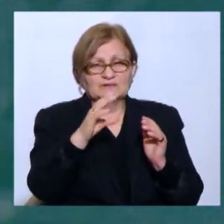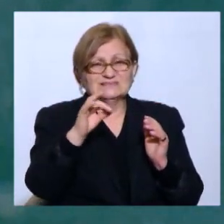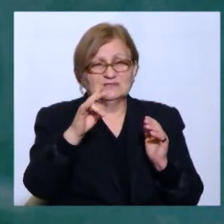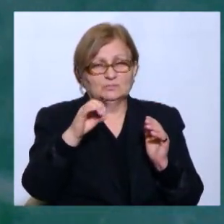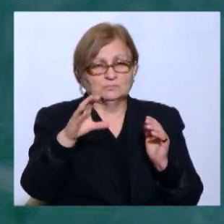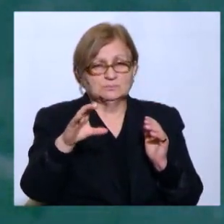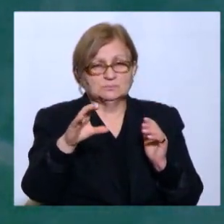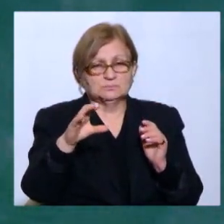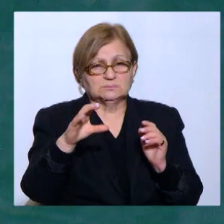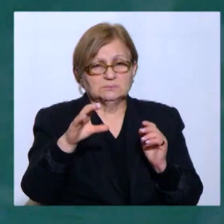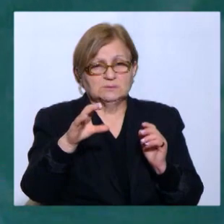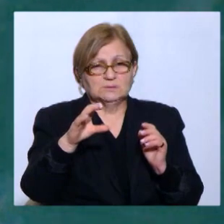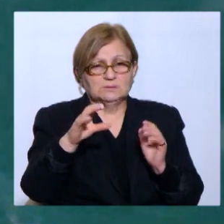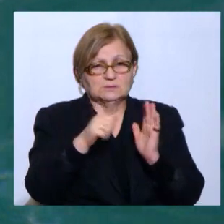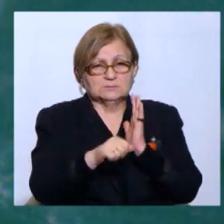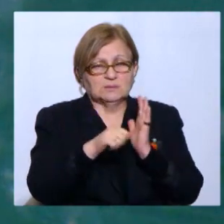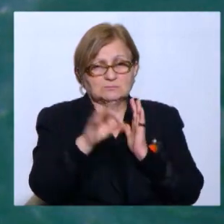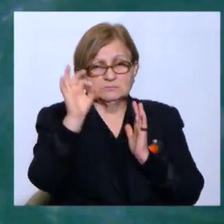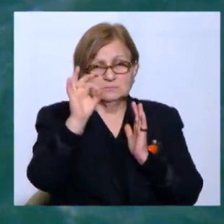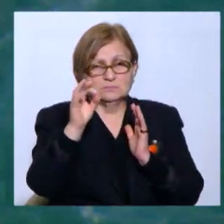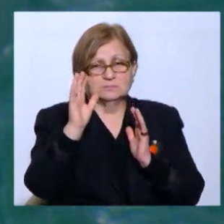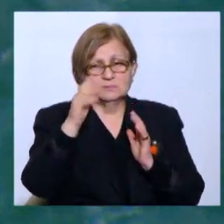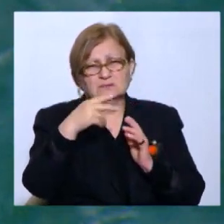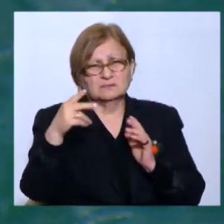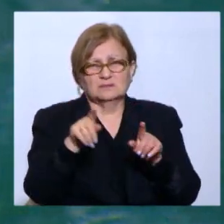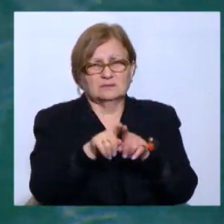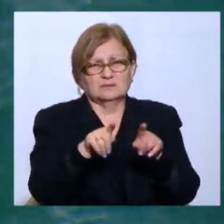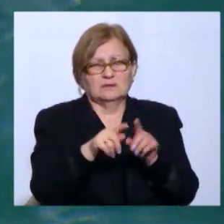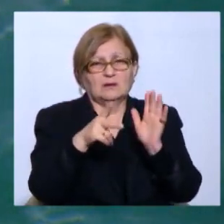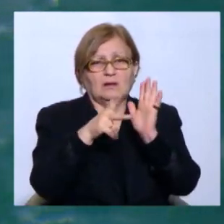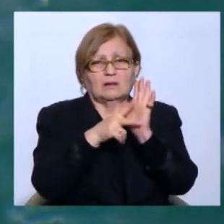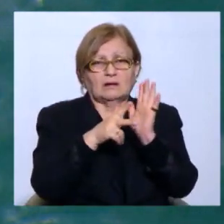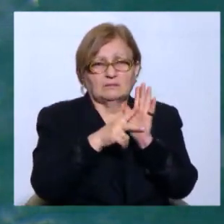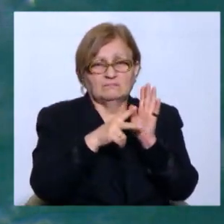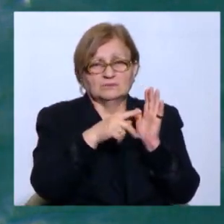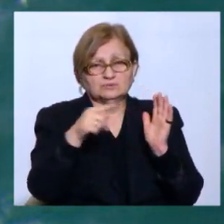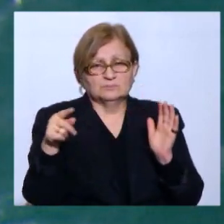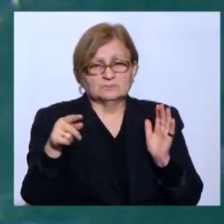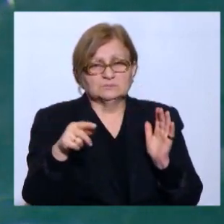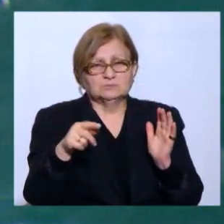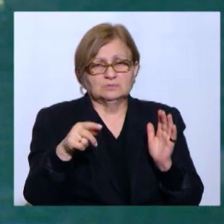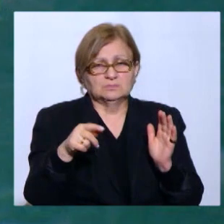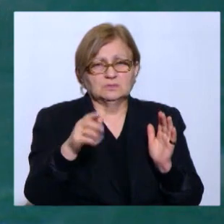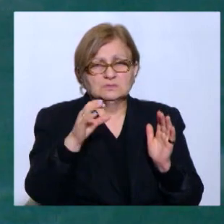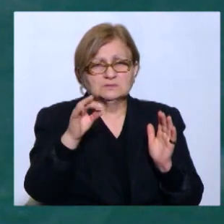სინუს 60 გრადუსთან იქნება იგივე, რაც 8 შეფარდებული